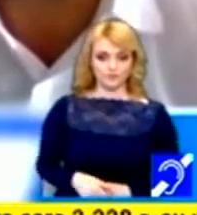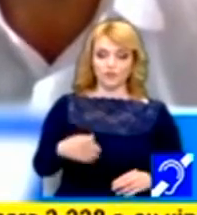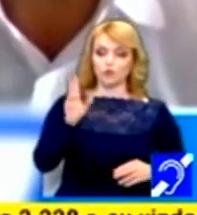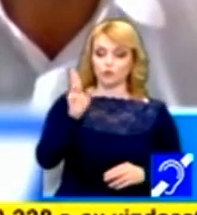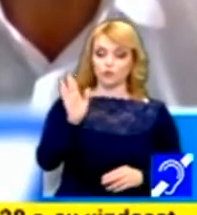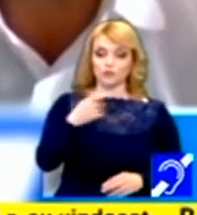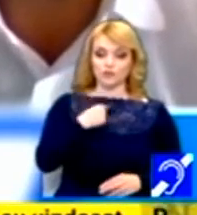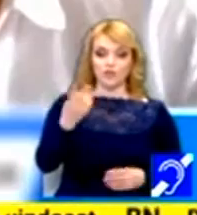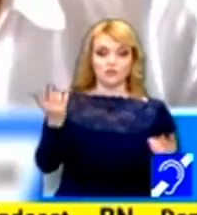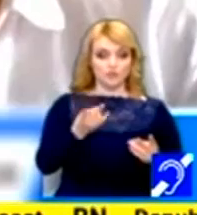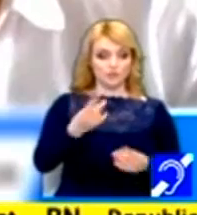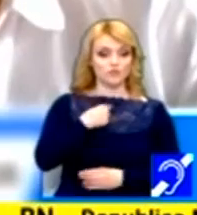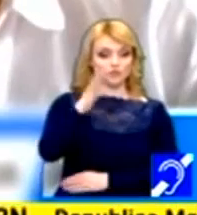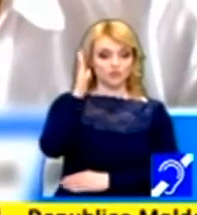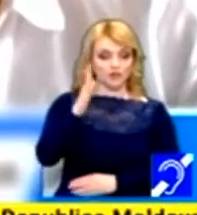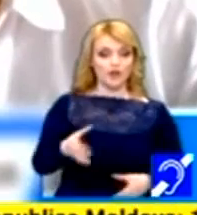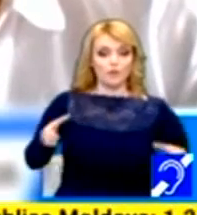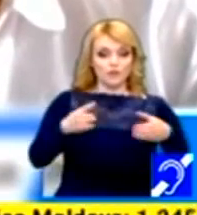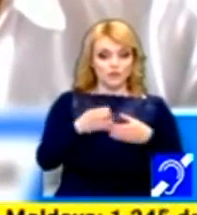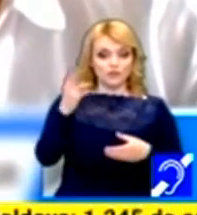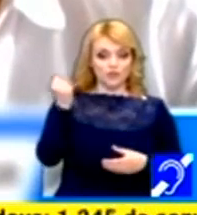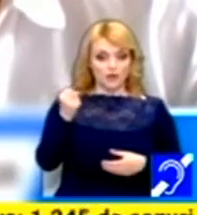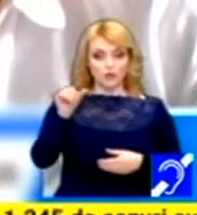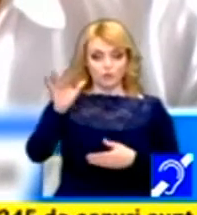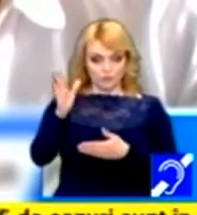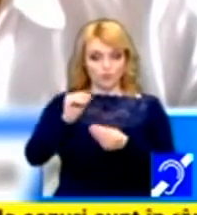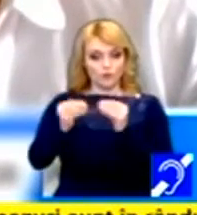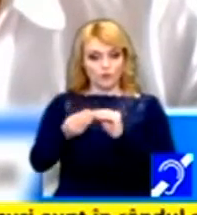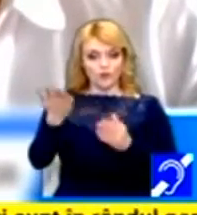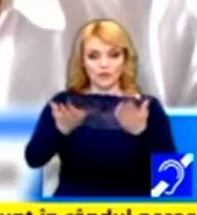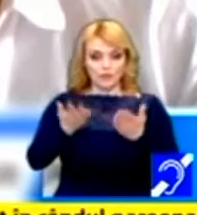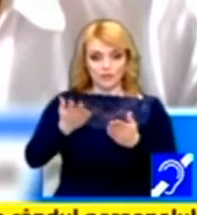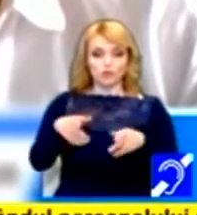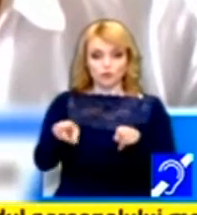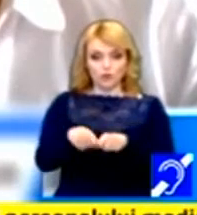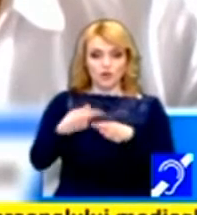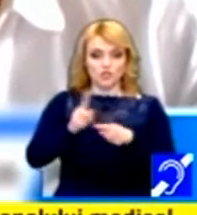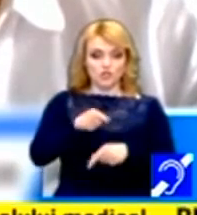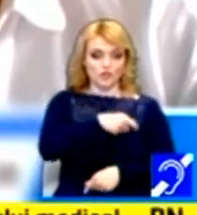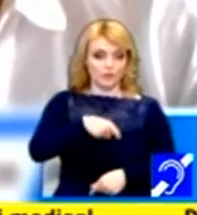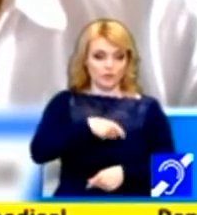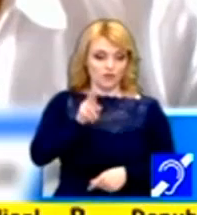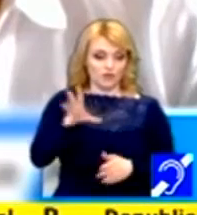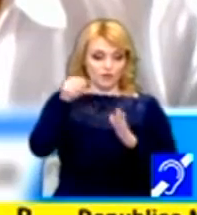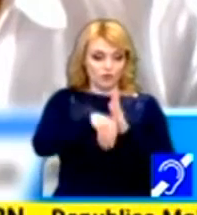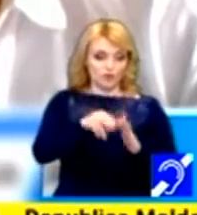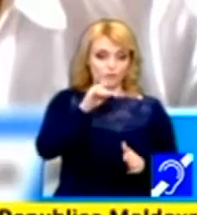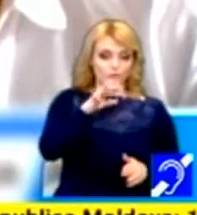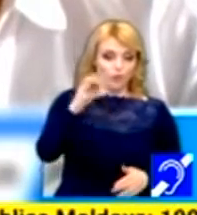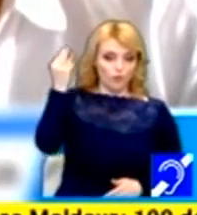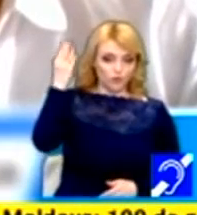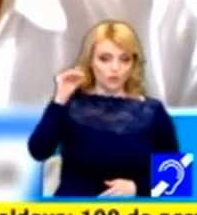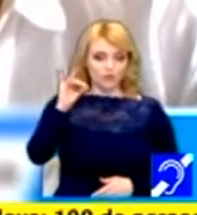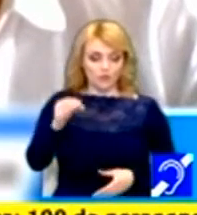trebuie să voteze. Platforma, da, va avea o problemă dacă tot acești deputați din Pro-Moldova și din grupul și